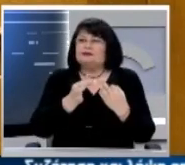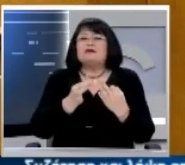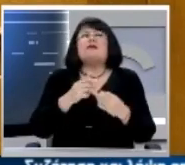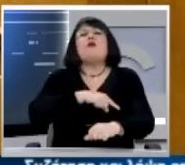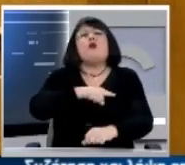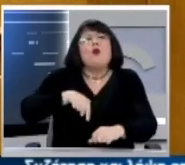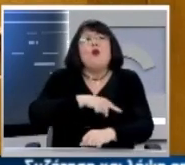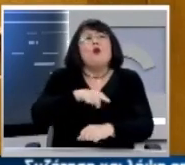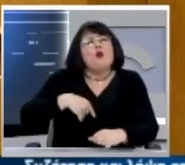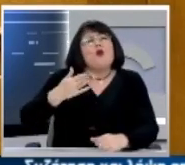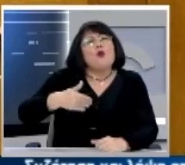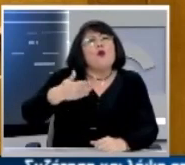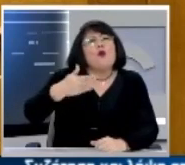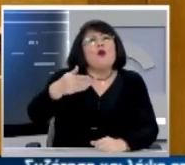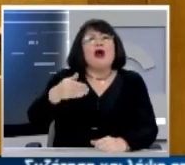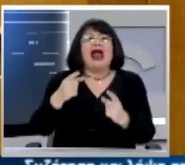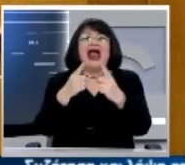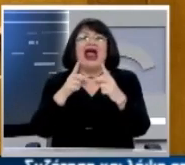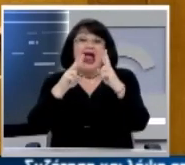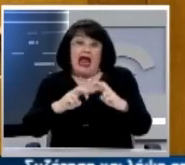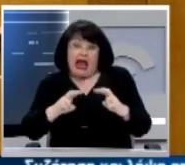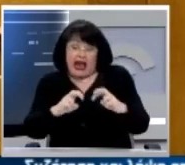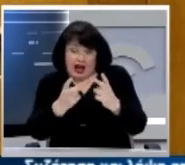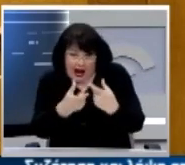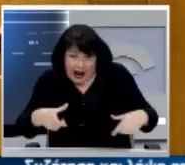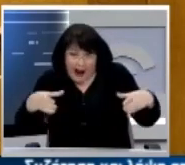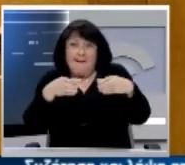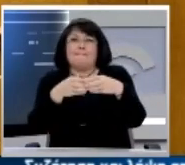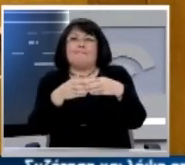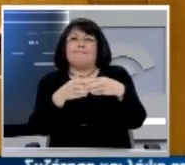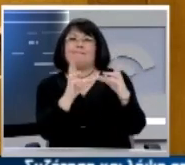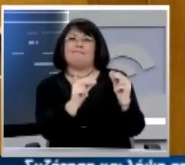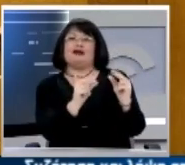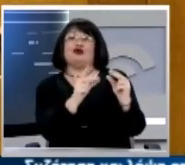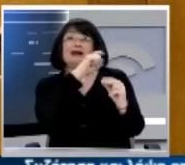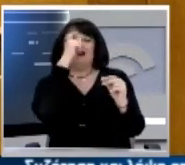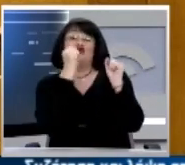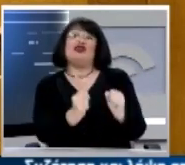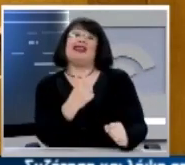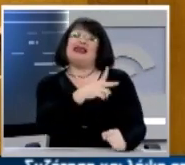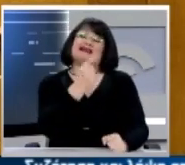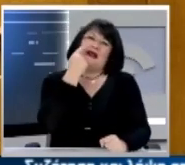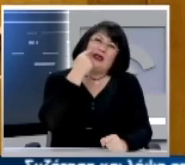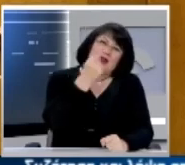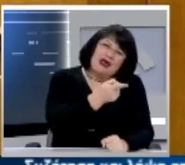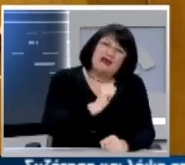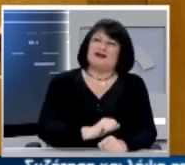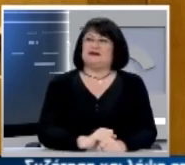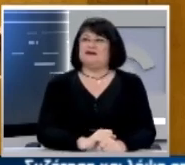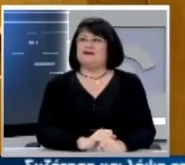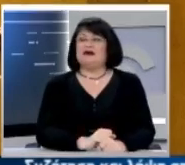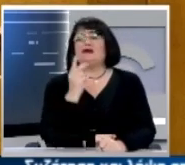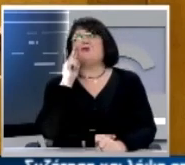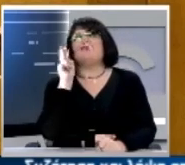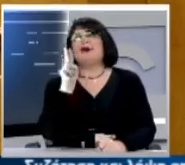ως σκάνδαλο χωρίς πολιτικές προεκτάσεις, ως σκάνδαλο το οποίο δεν αγγίζει τις πολιτικές ηγεσίες που κυβερνούσαν τη χώρα